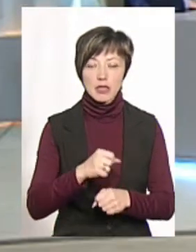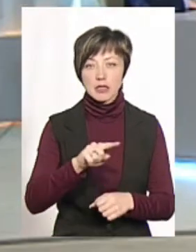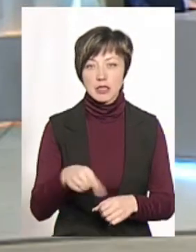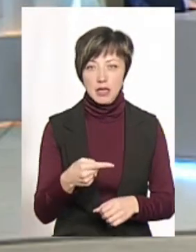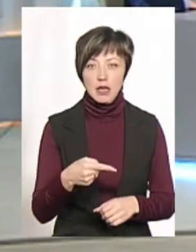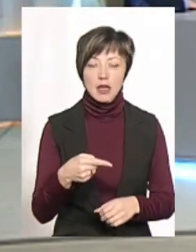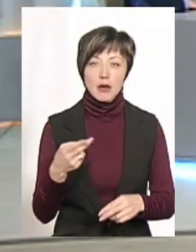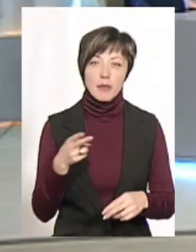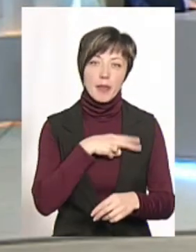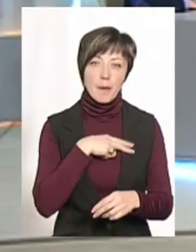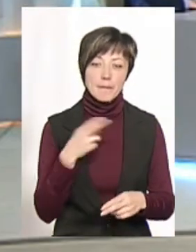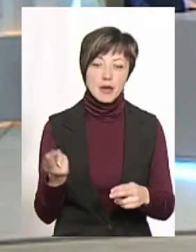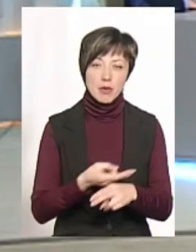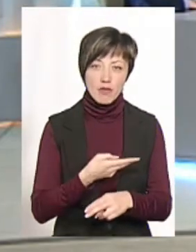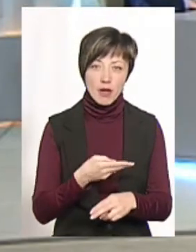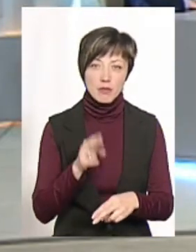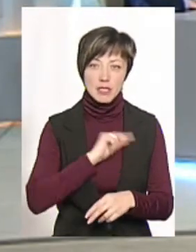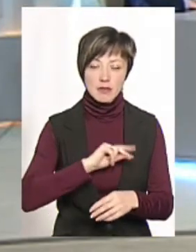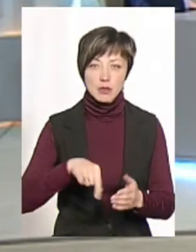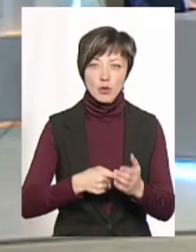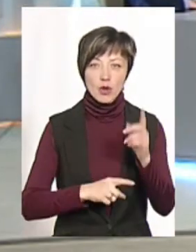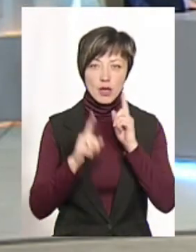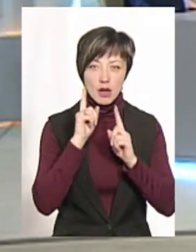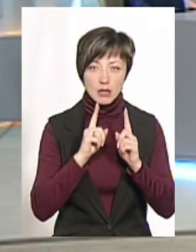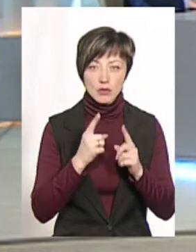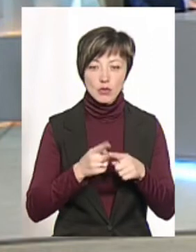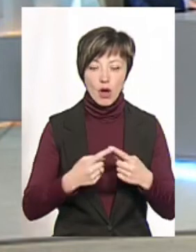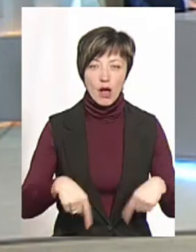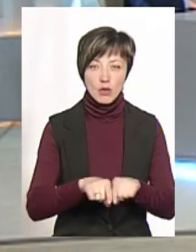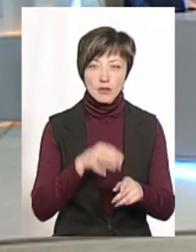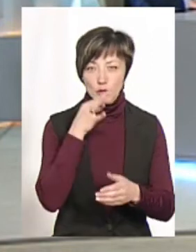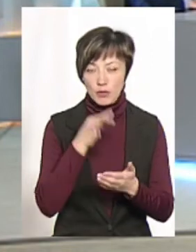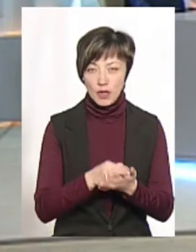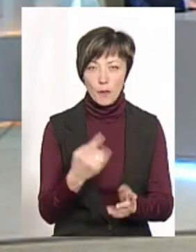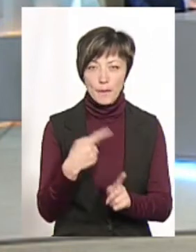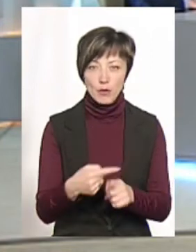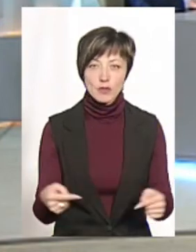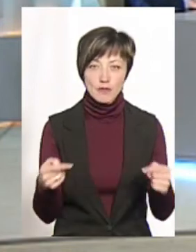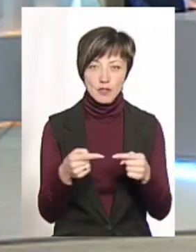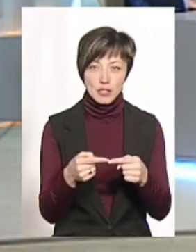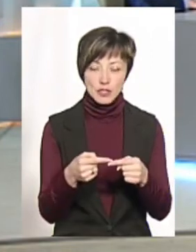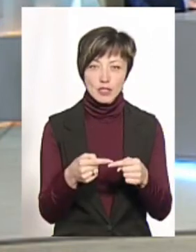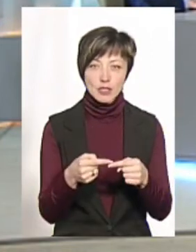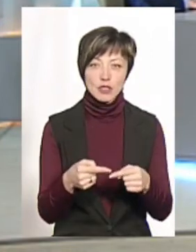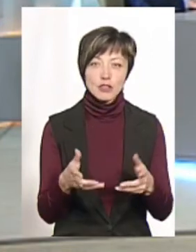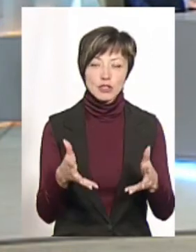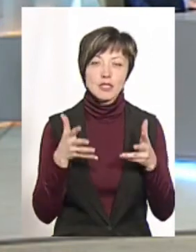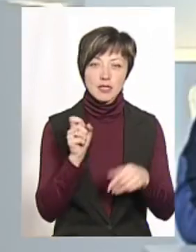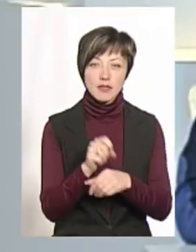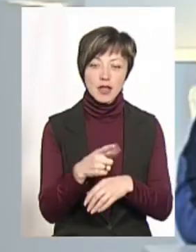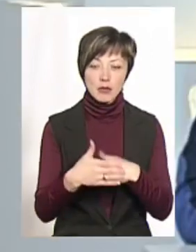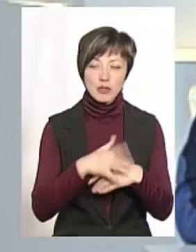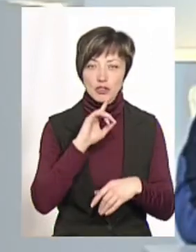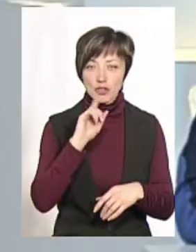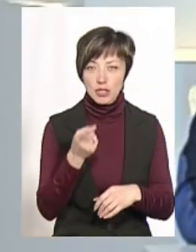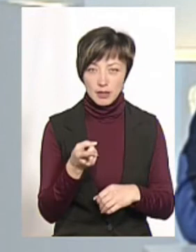стягнення, депреміювання стосовно тих працівників міської ради, які за цю галузь відповідають. Плюс визначені перед ними чіткі завдання на